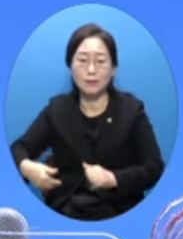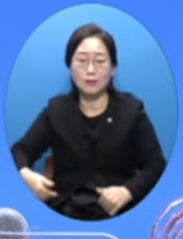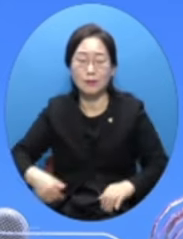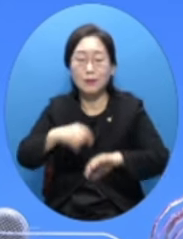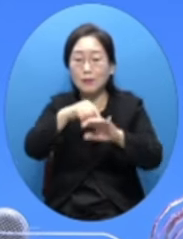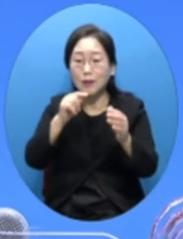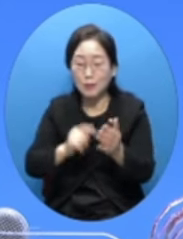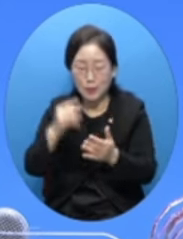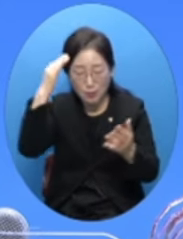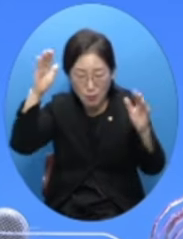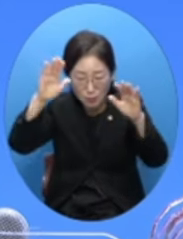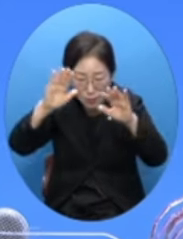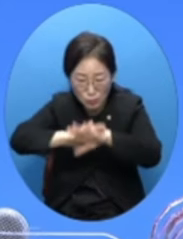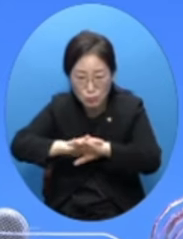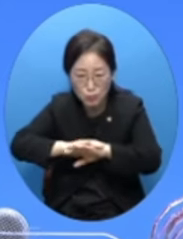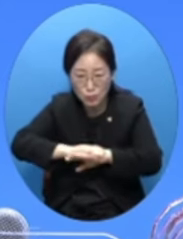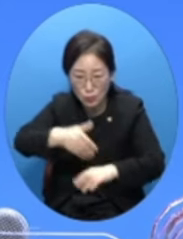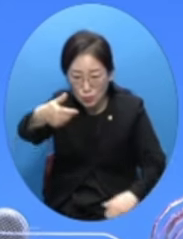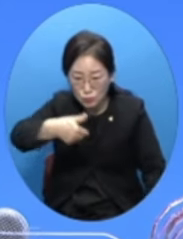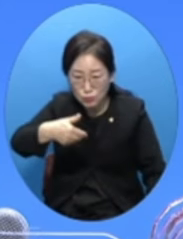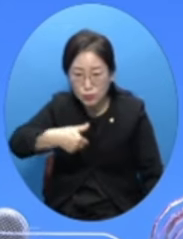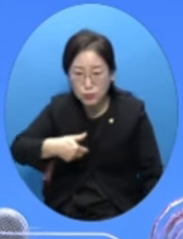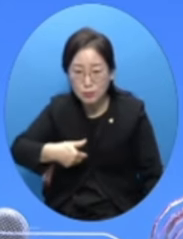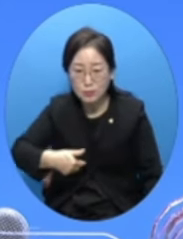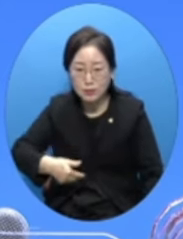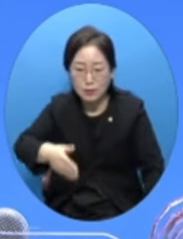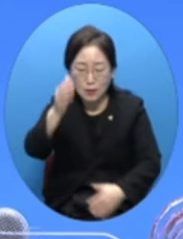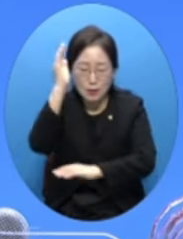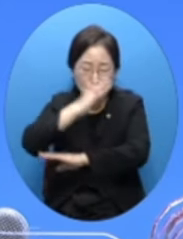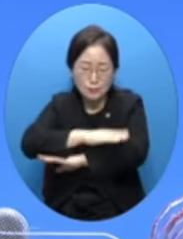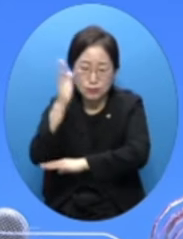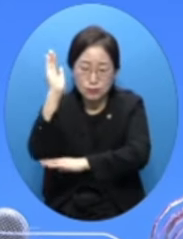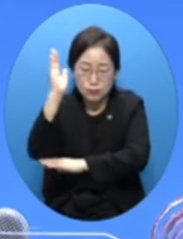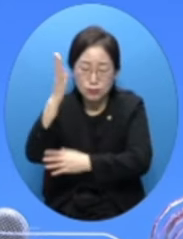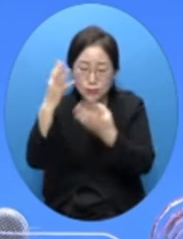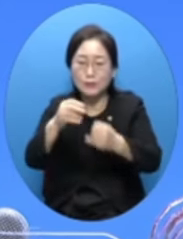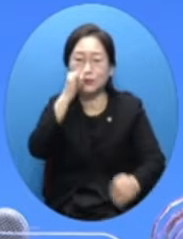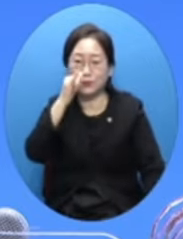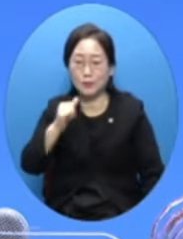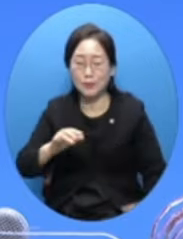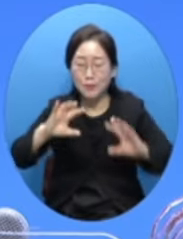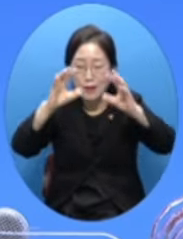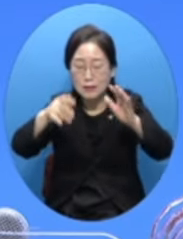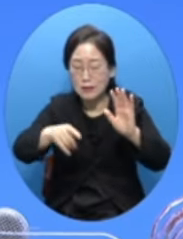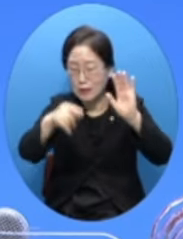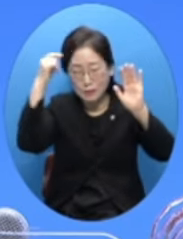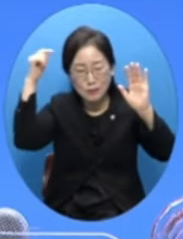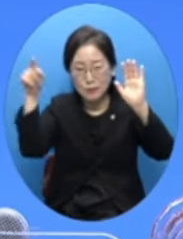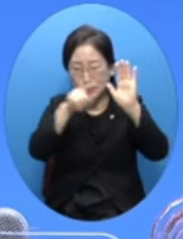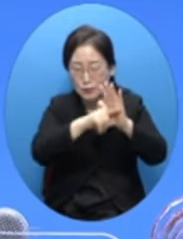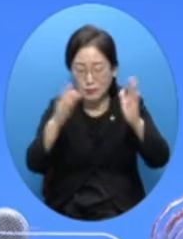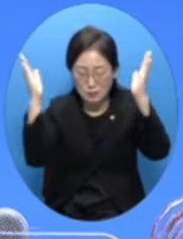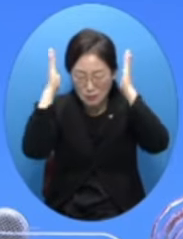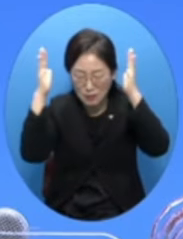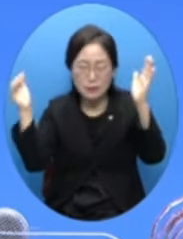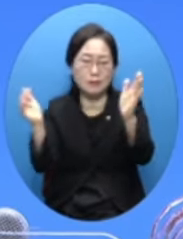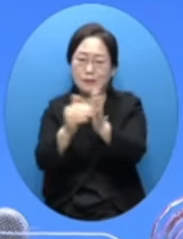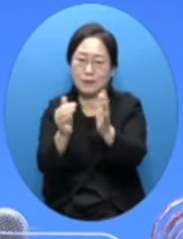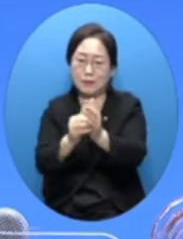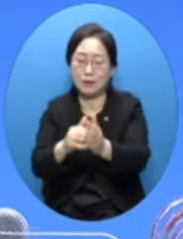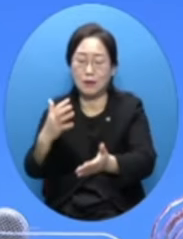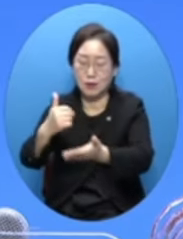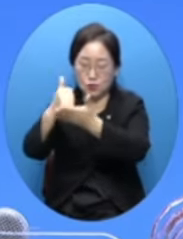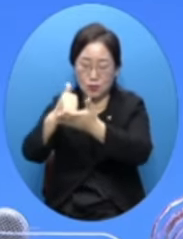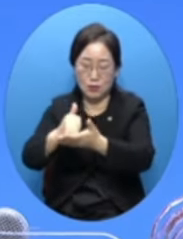마음에 어둠을 남기는 얘기들을 너무나 많이 합니다. 우리가 세상에 그런 부정적인 소리에 귀를 닫고 주님의